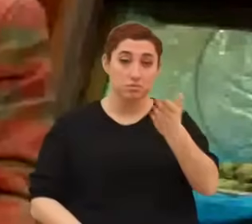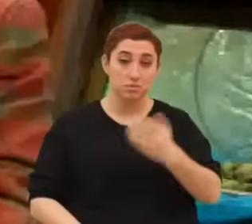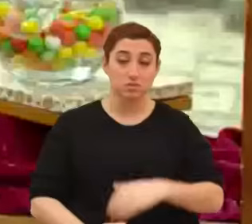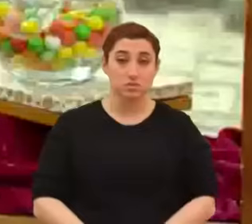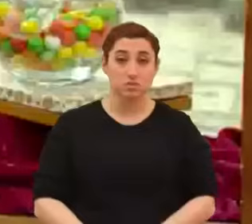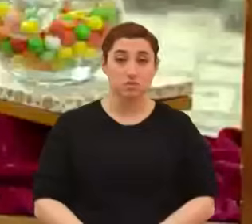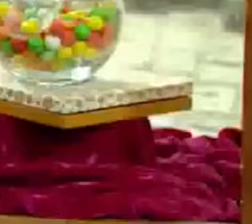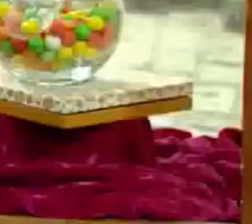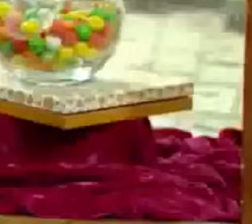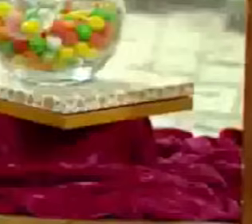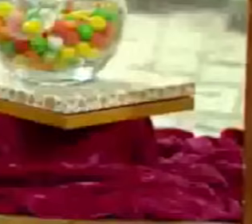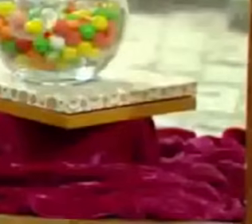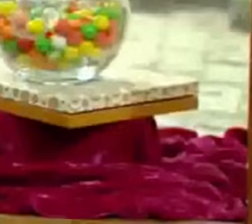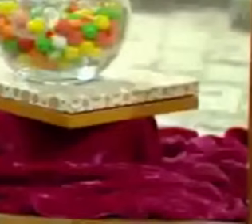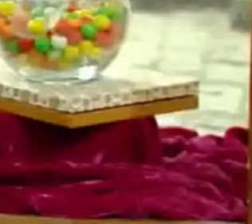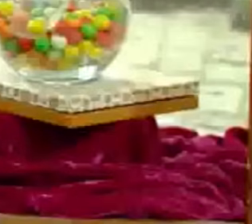düşünebilirsin.